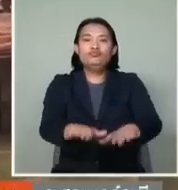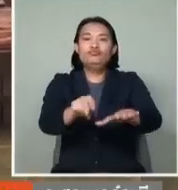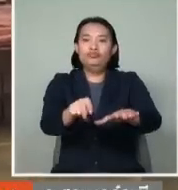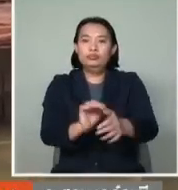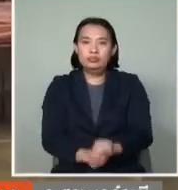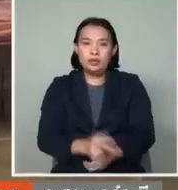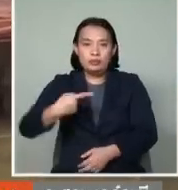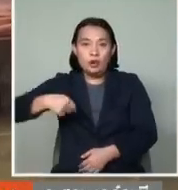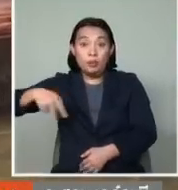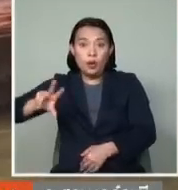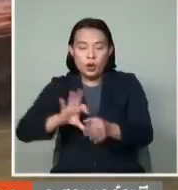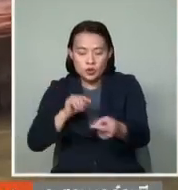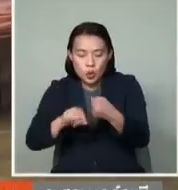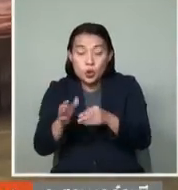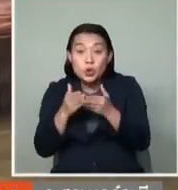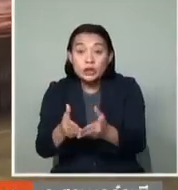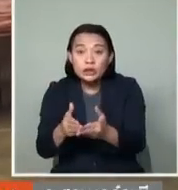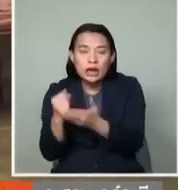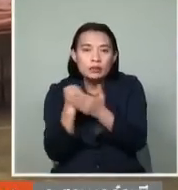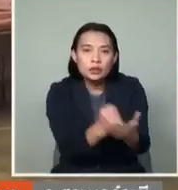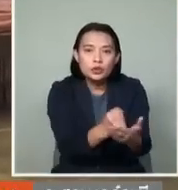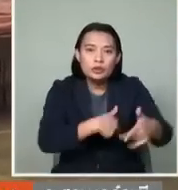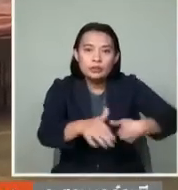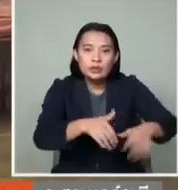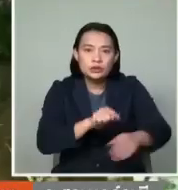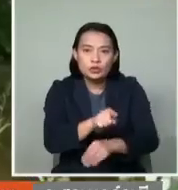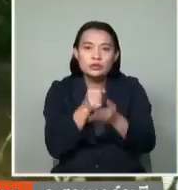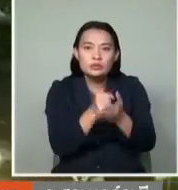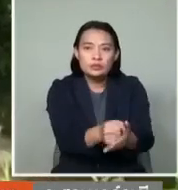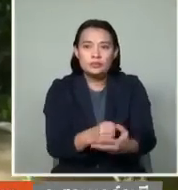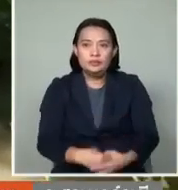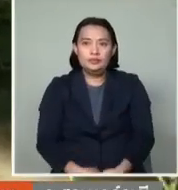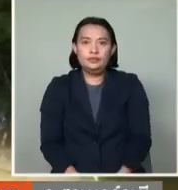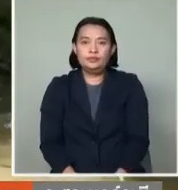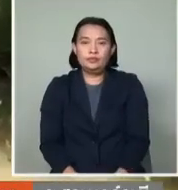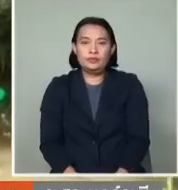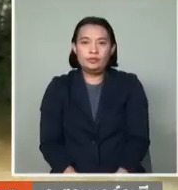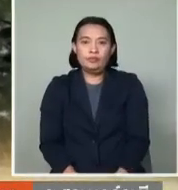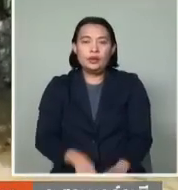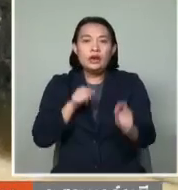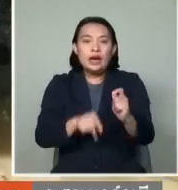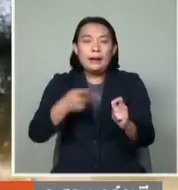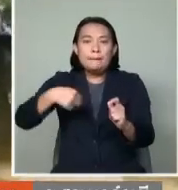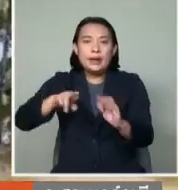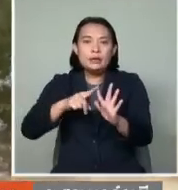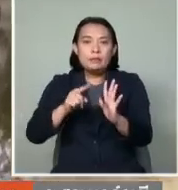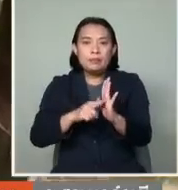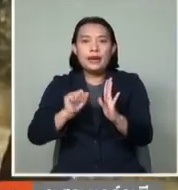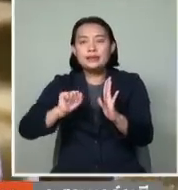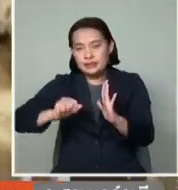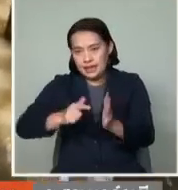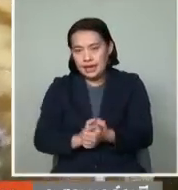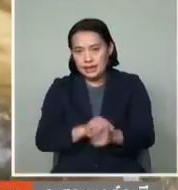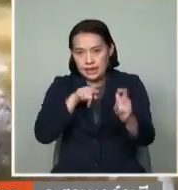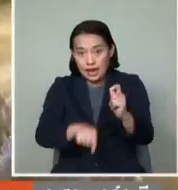ภัยได้นำเรือท้องแบนเข้าไปให้การช่วยเหลือประชาชนแล้วล่ะครับอย่างไรก็ตามขณะนี้นะครับทางอำเภอพระแสงอำเภอเวียงสะ